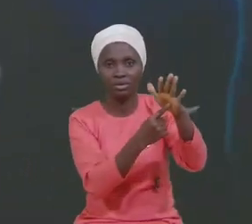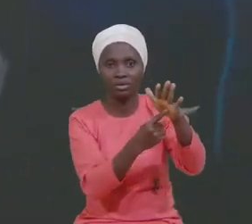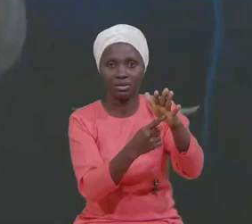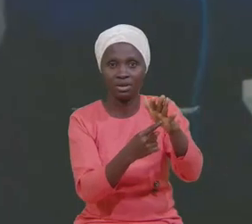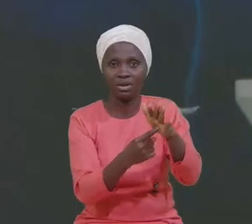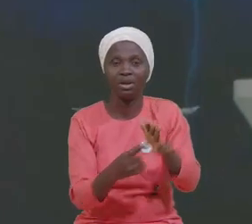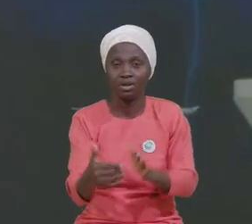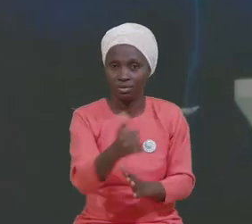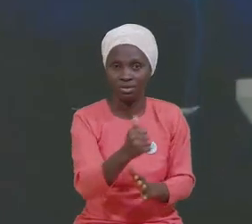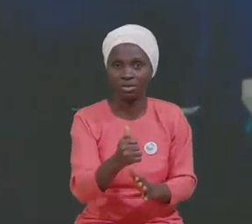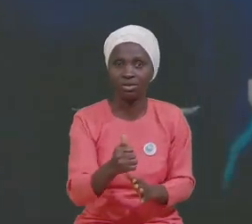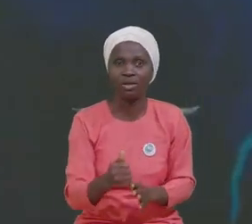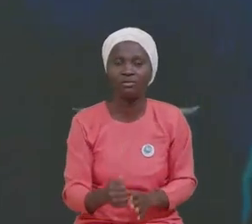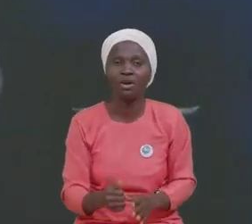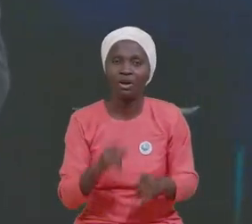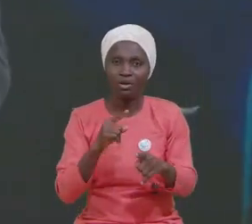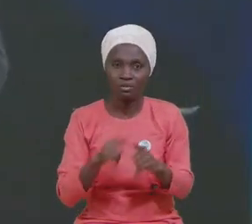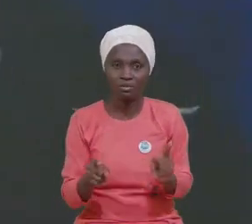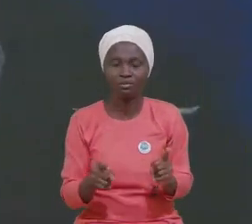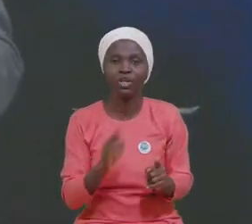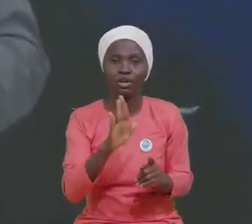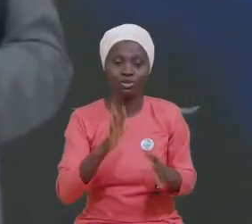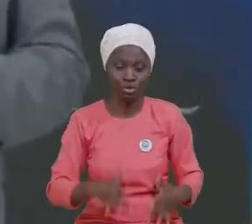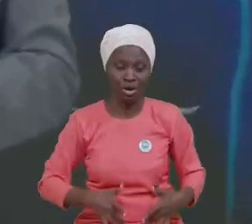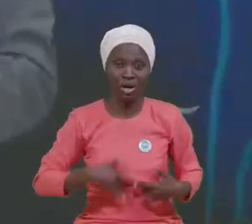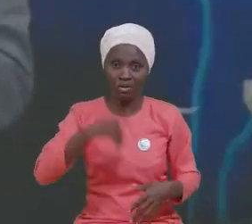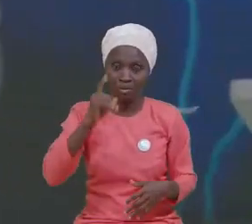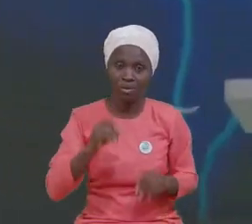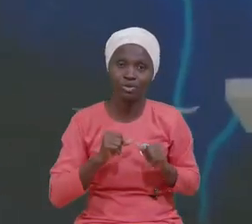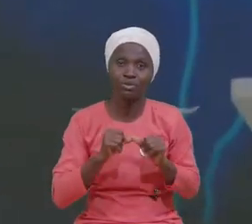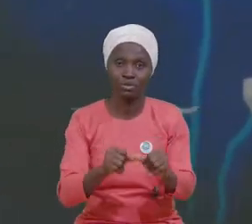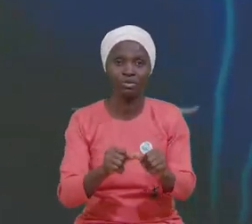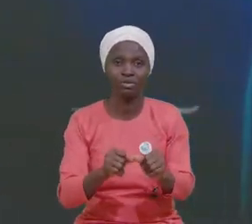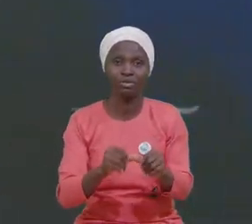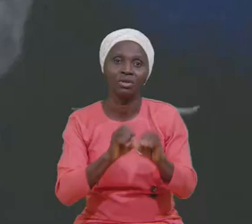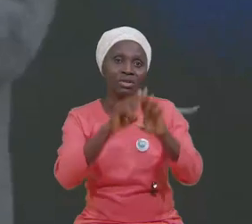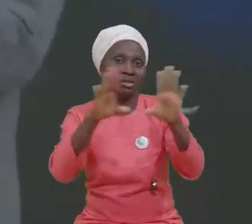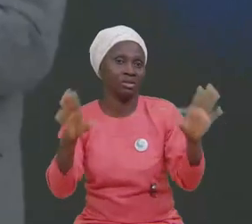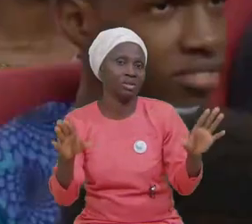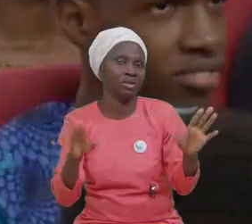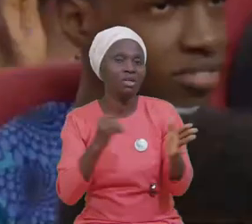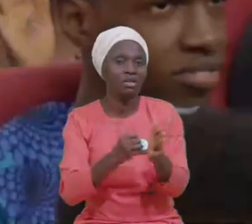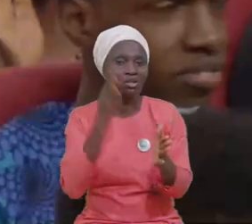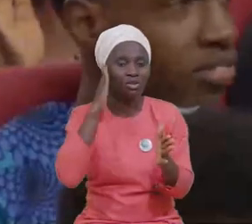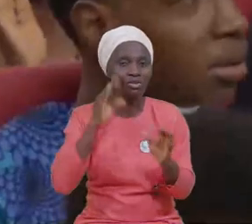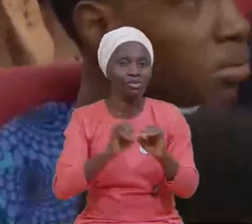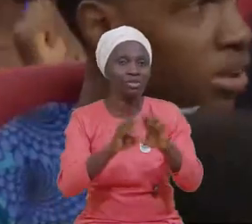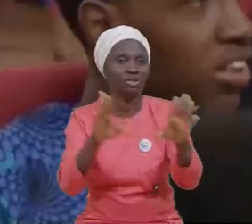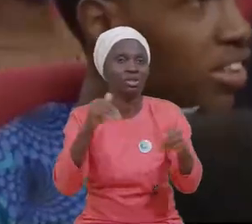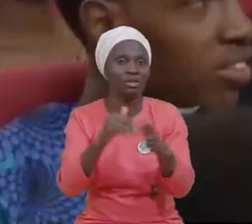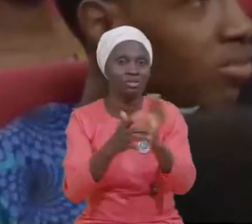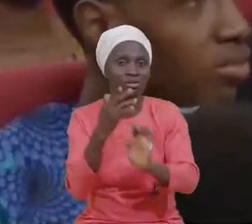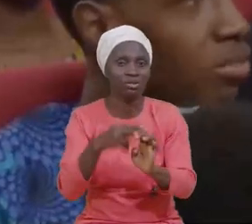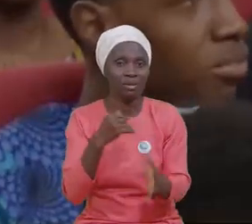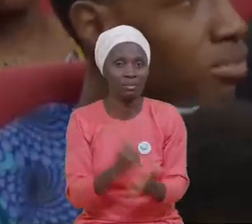Mais ta lumière doit parler, briller. Et elle va briller au nom de